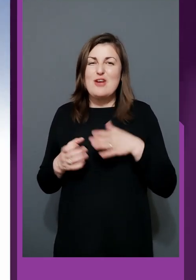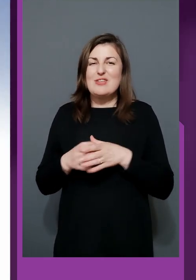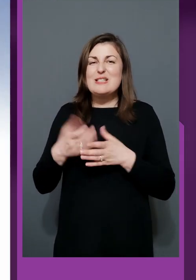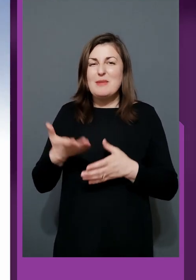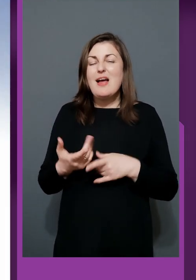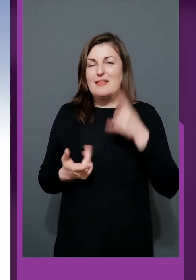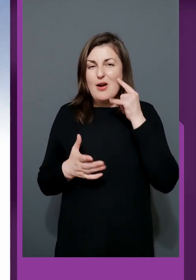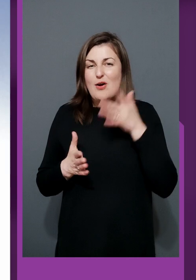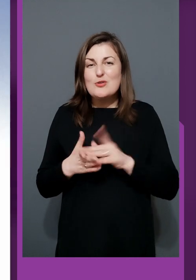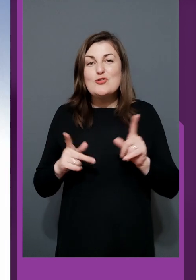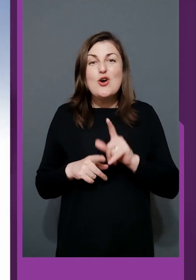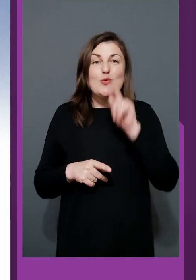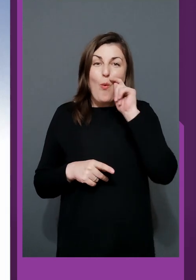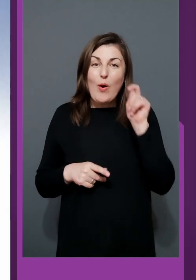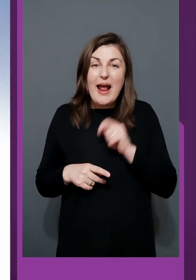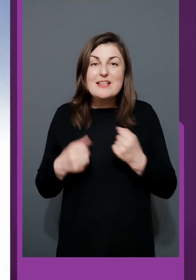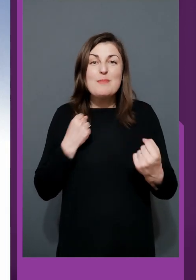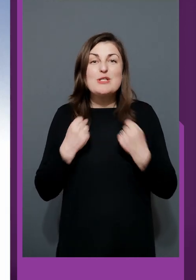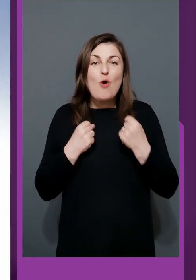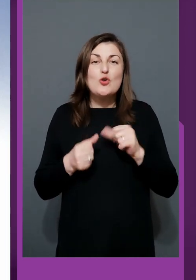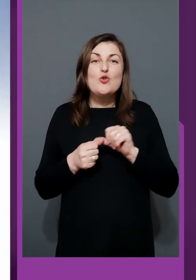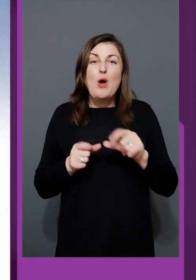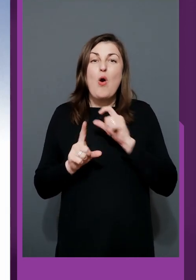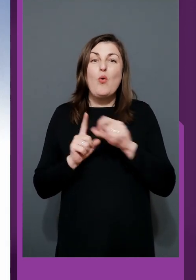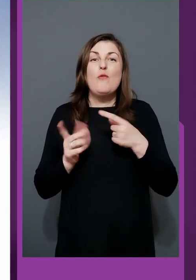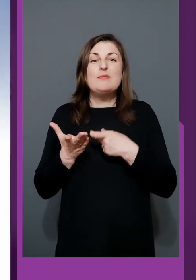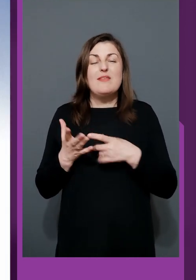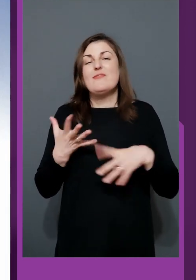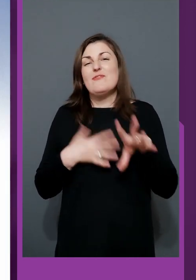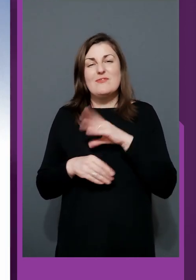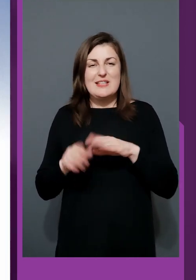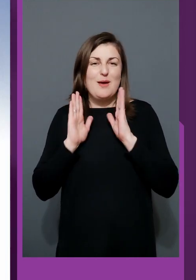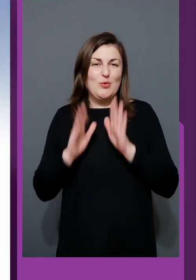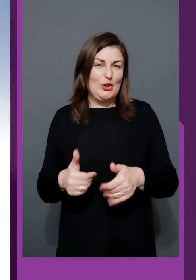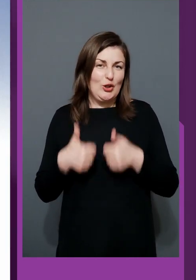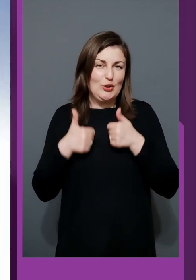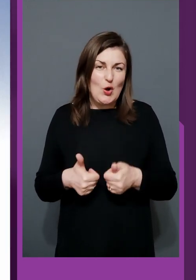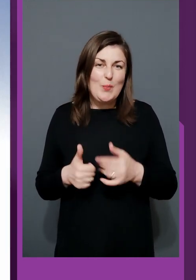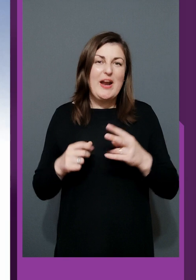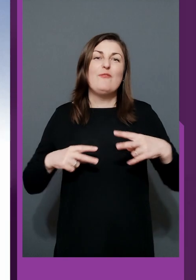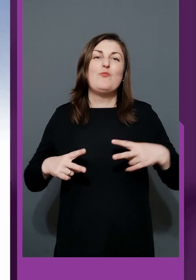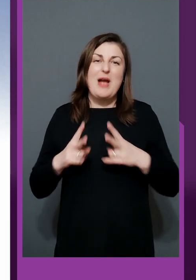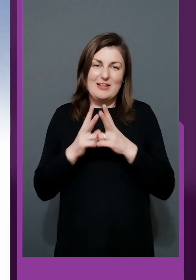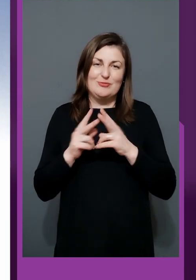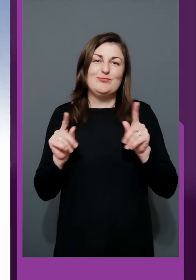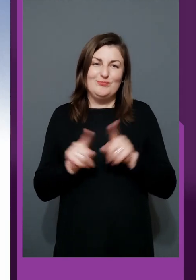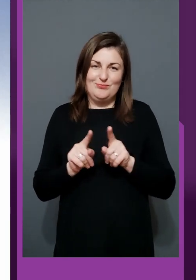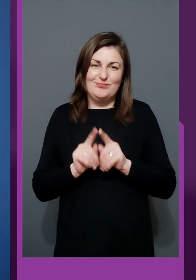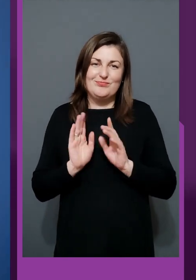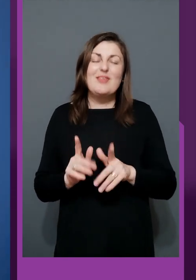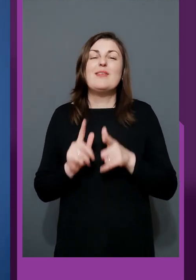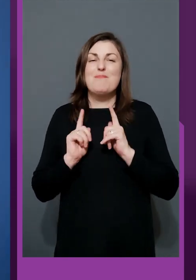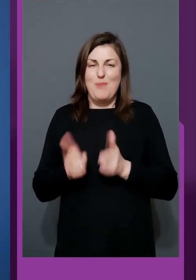збірної от розумієш що з українським спортом зокрема з кульовою стрільбою Все буде добре і в Парижі